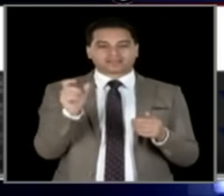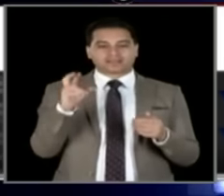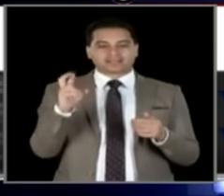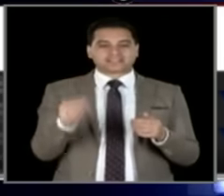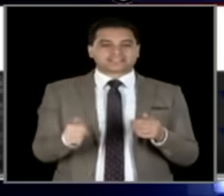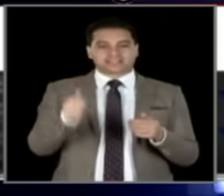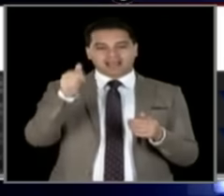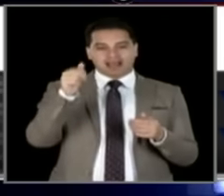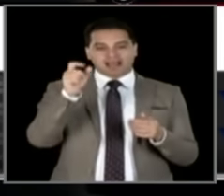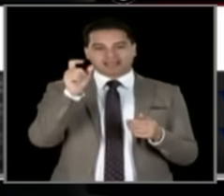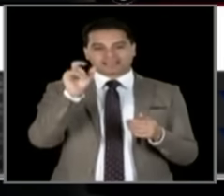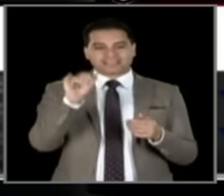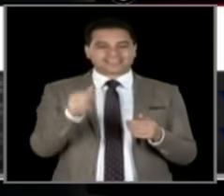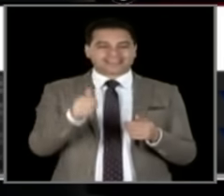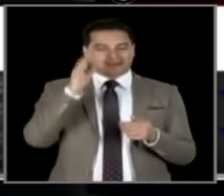كينيا.